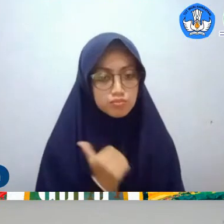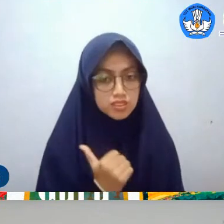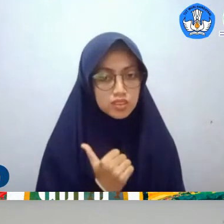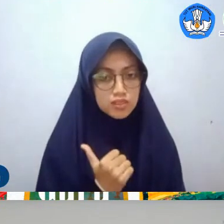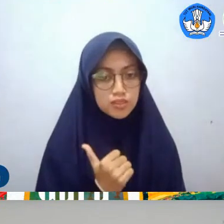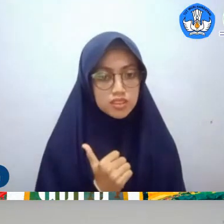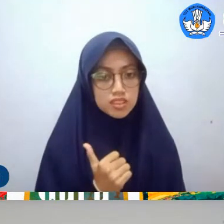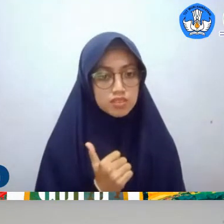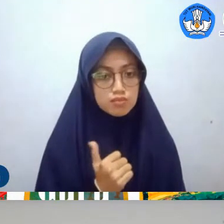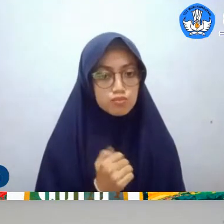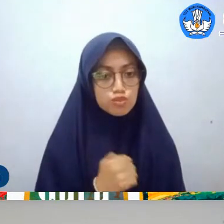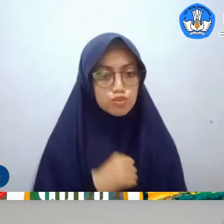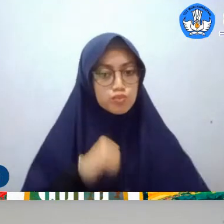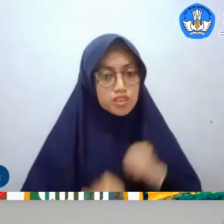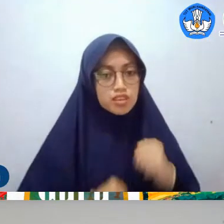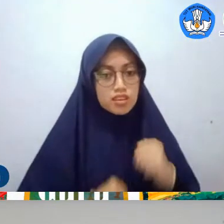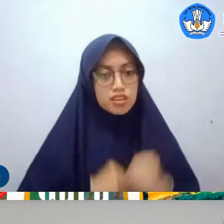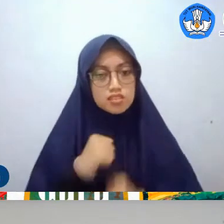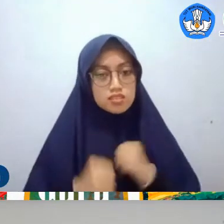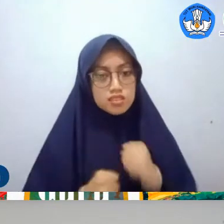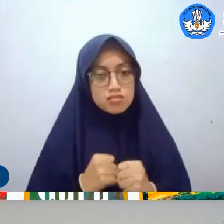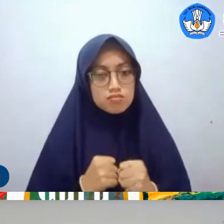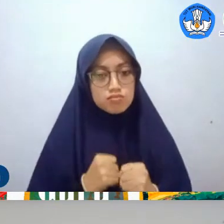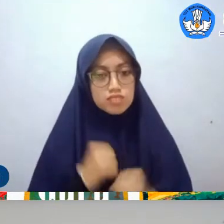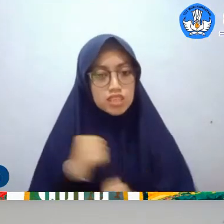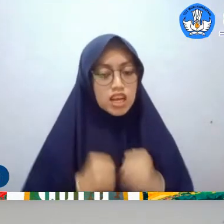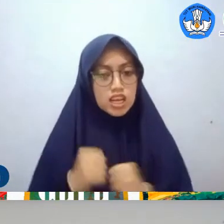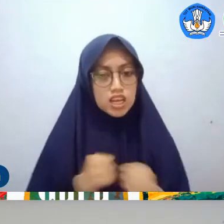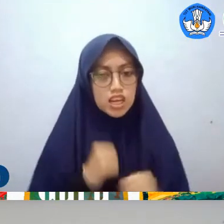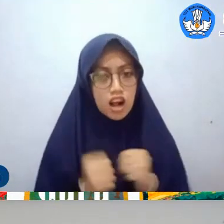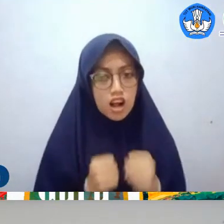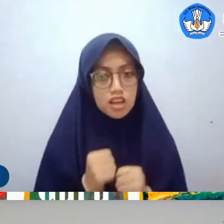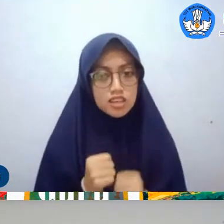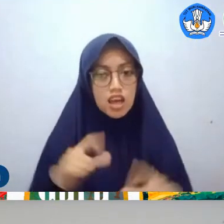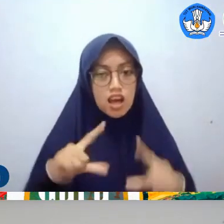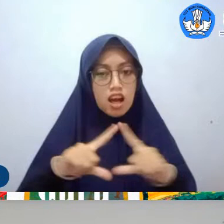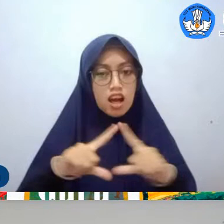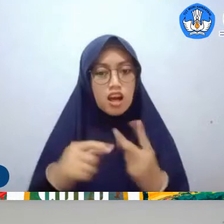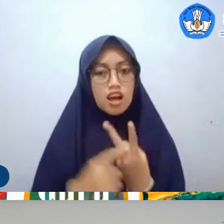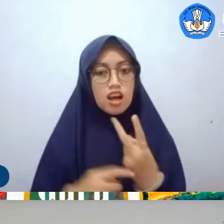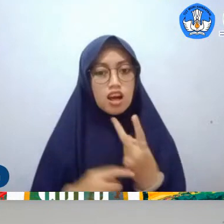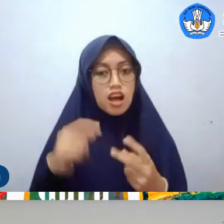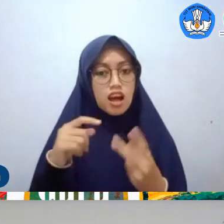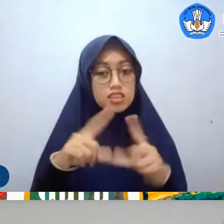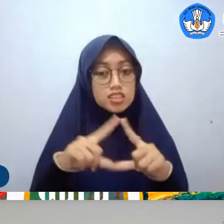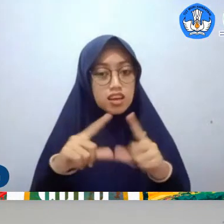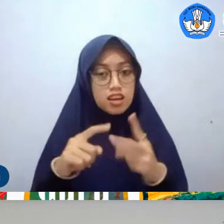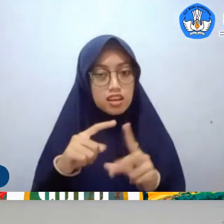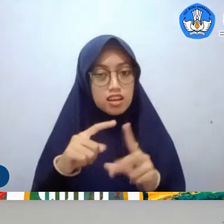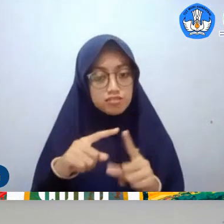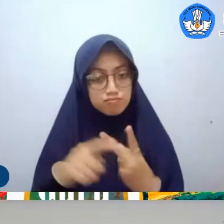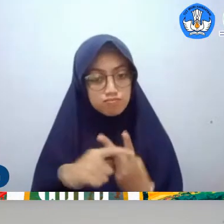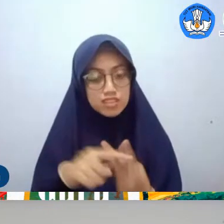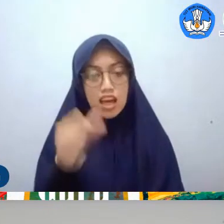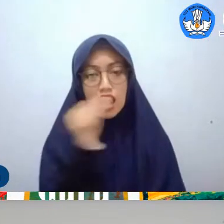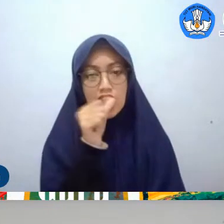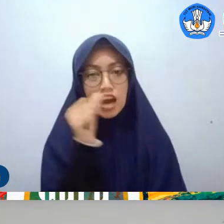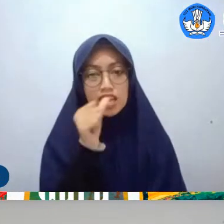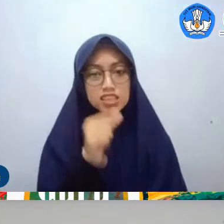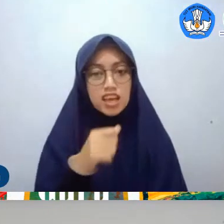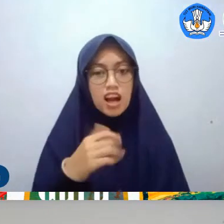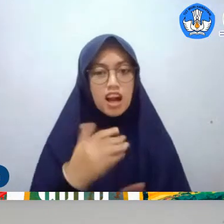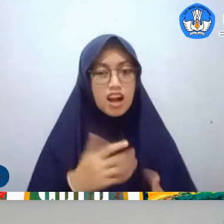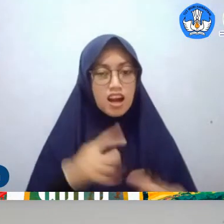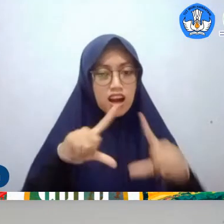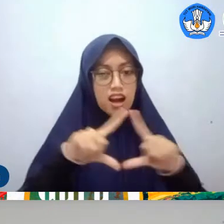pegiat di gerakan Ayah ASI, Ayah Main, Celoteh Parenting, Ayah Bercerita,